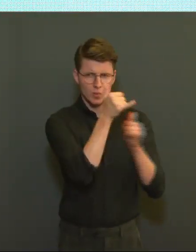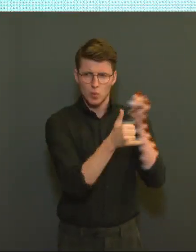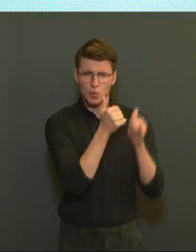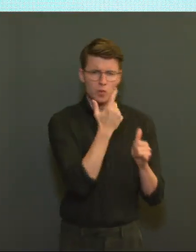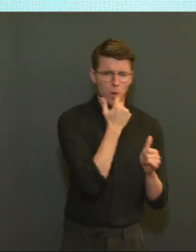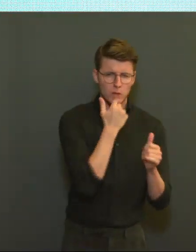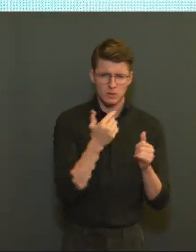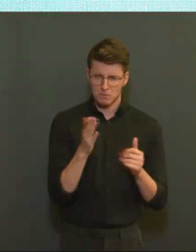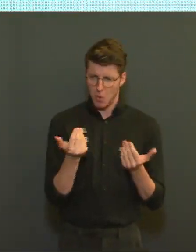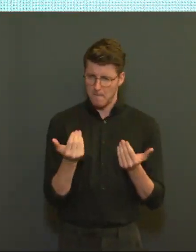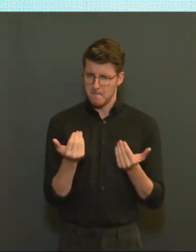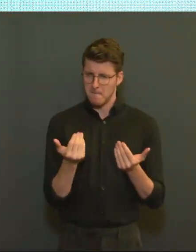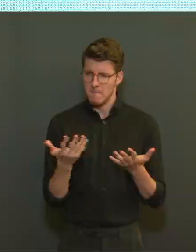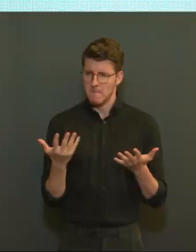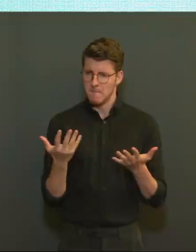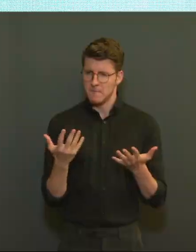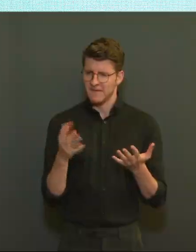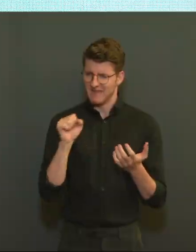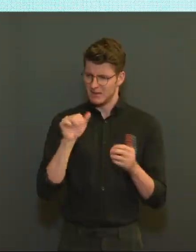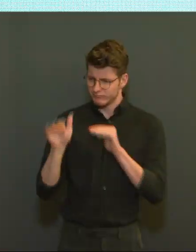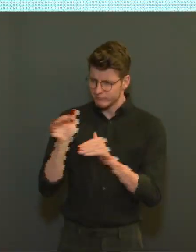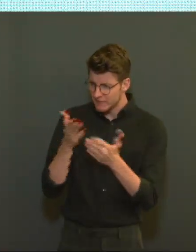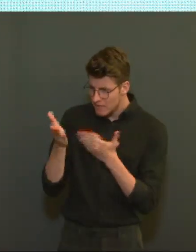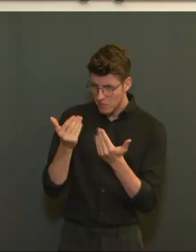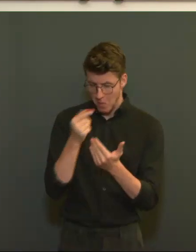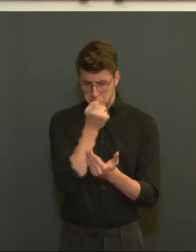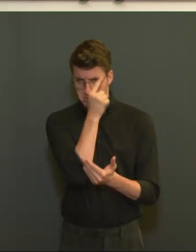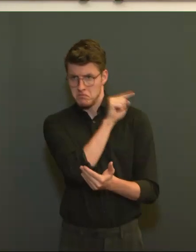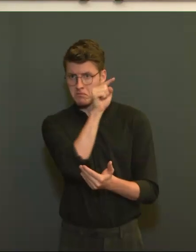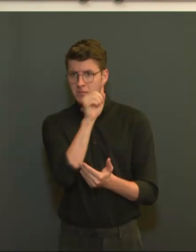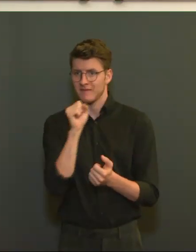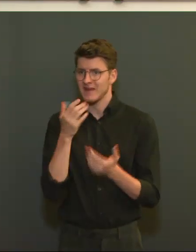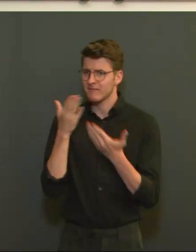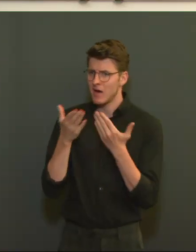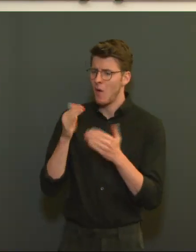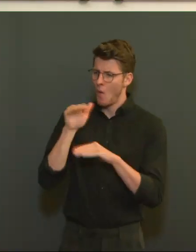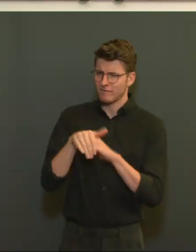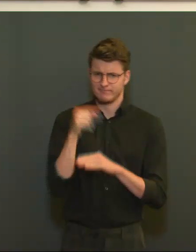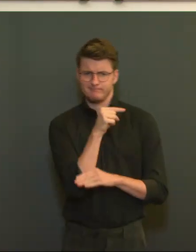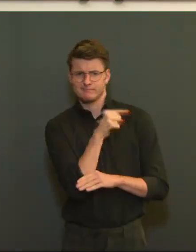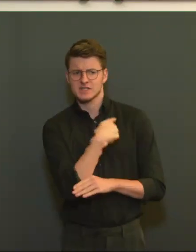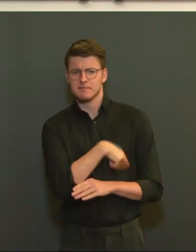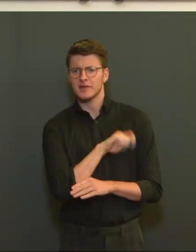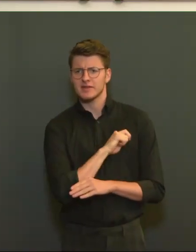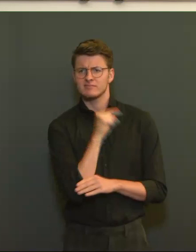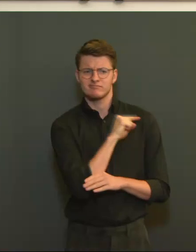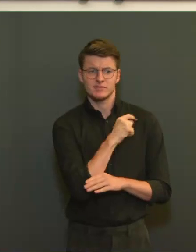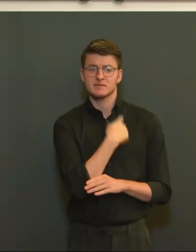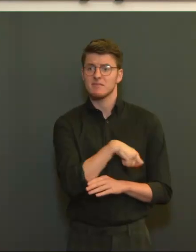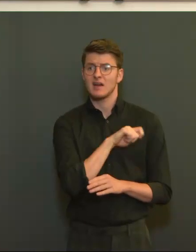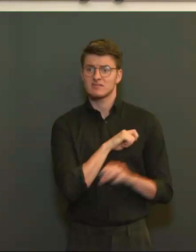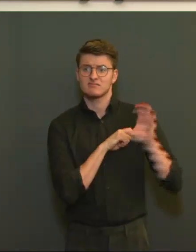bijzonder komen er heel veel vragen binnen over Spanje. Zoals u weet, Spanje is een heel populair